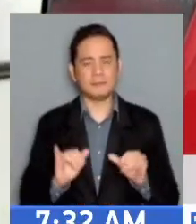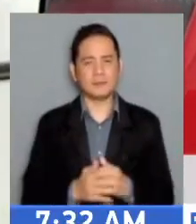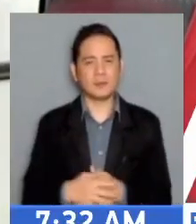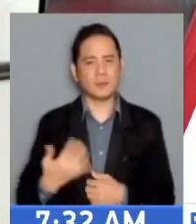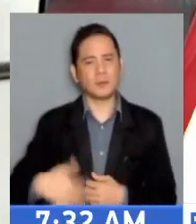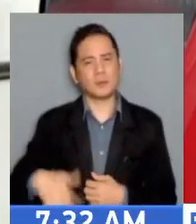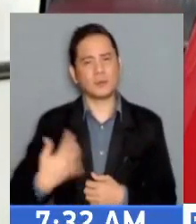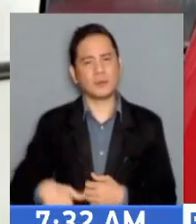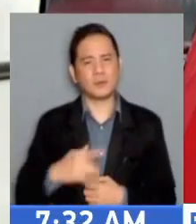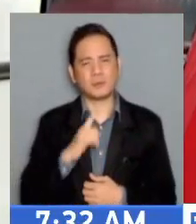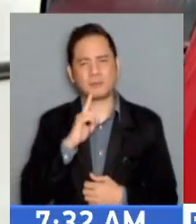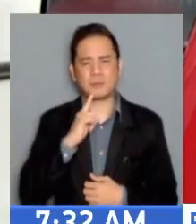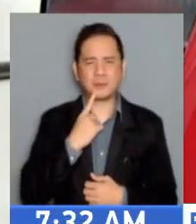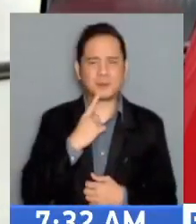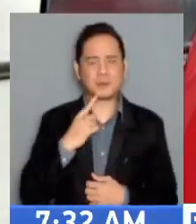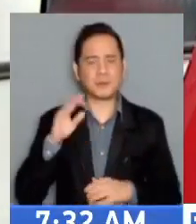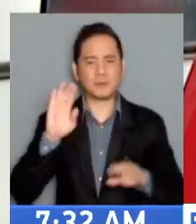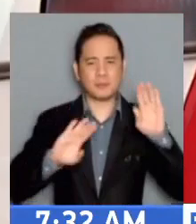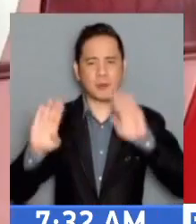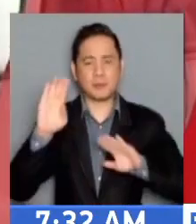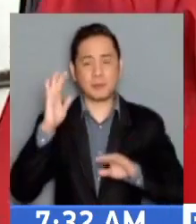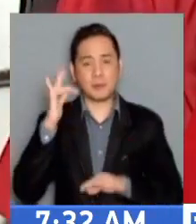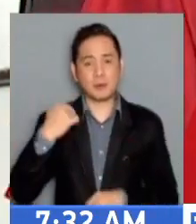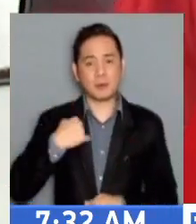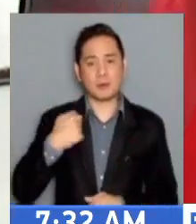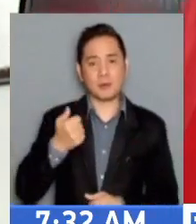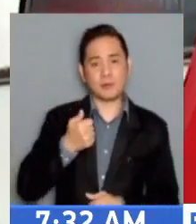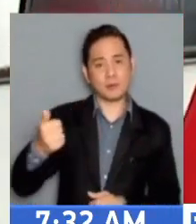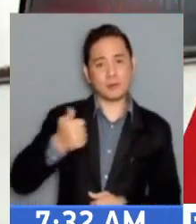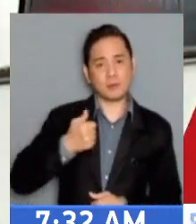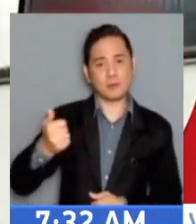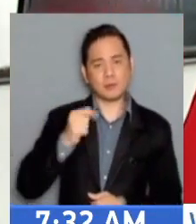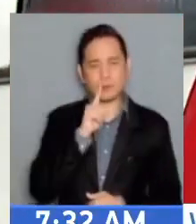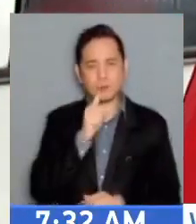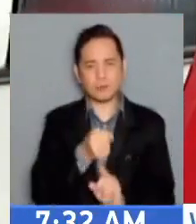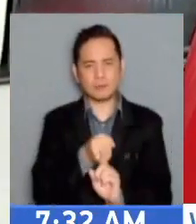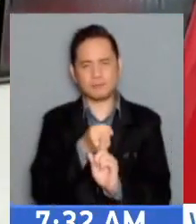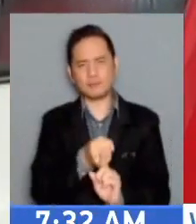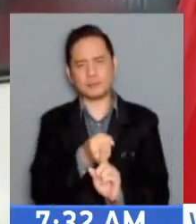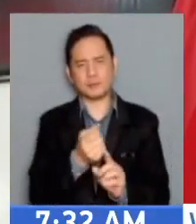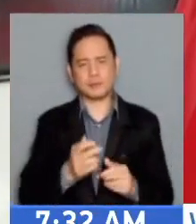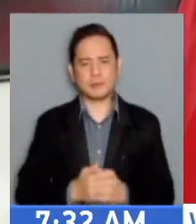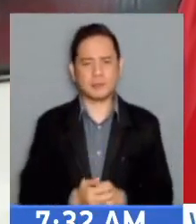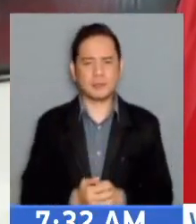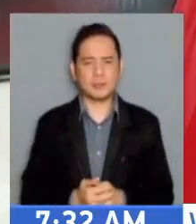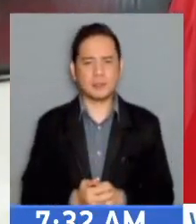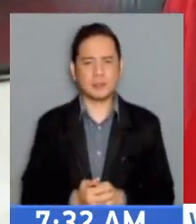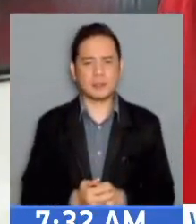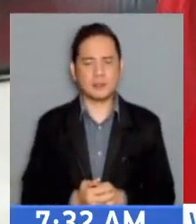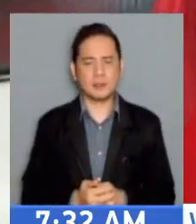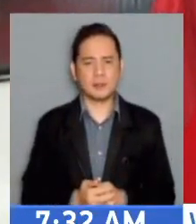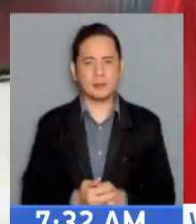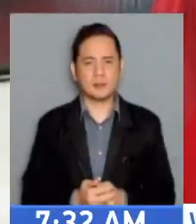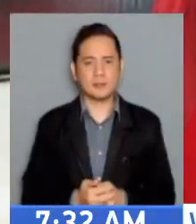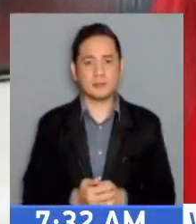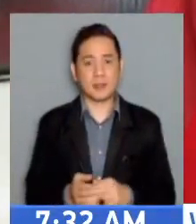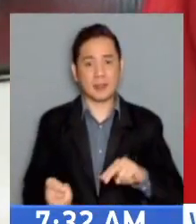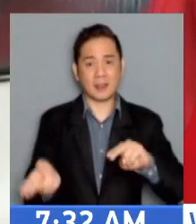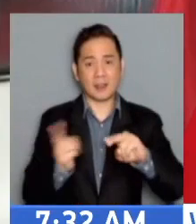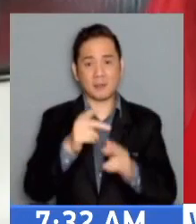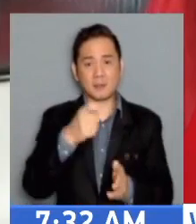sir, mahinang biyahe, malaking epekto. Naku, sir, baka pag magdagdag pang LPG, sir, mas lalo